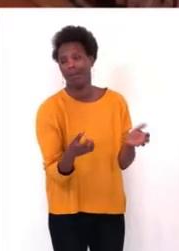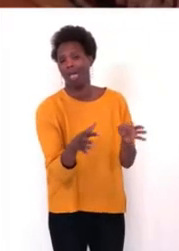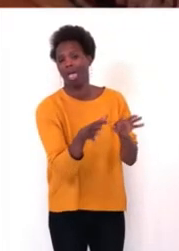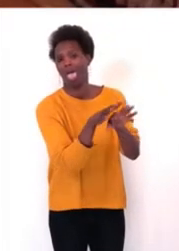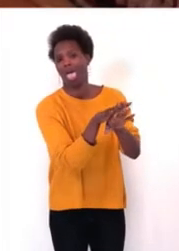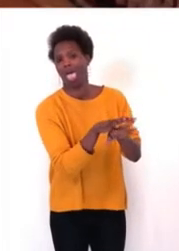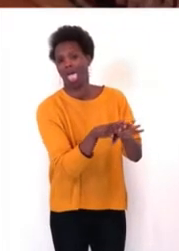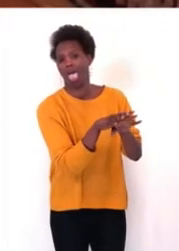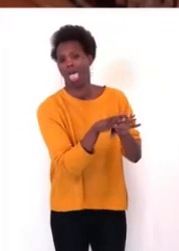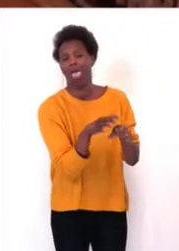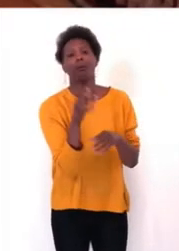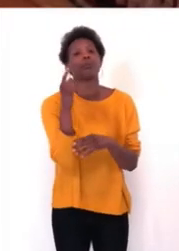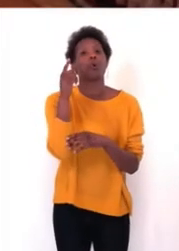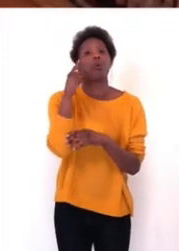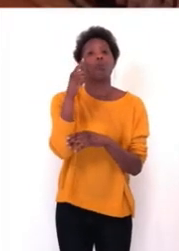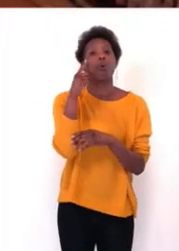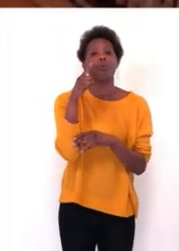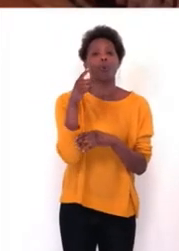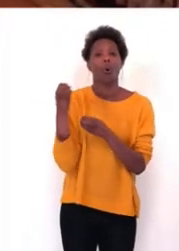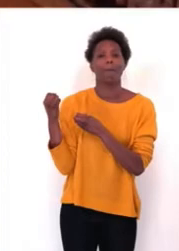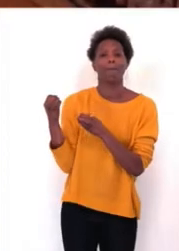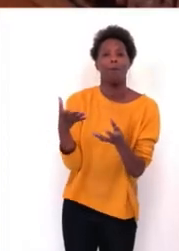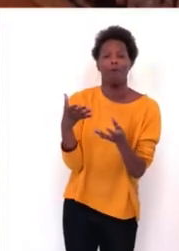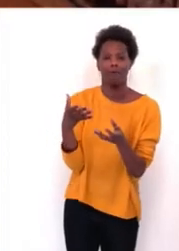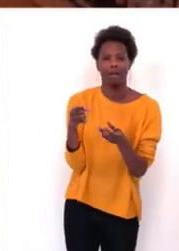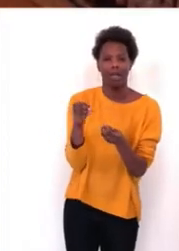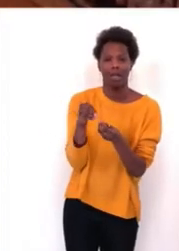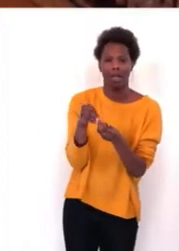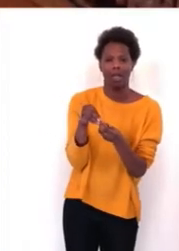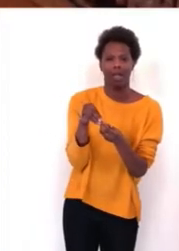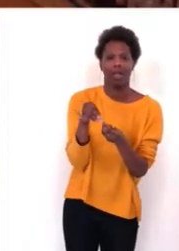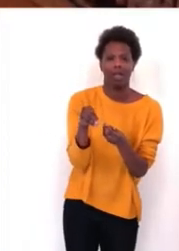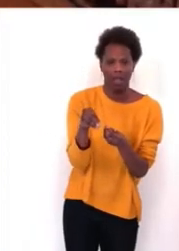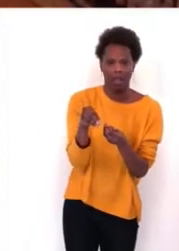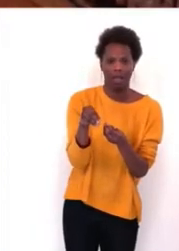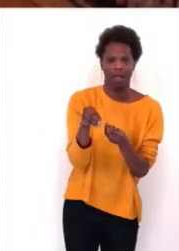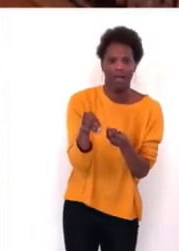pour reculer dans le temps le moment d'agir. Je vous remercie.